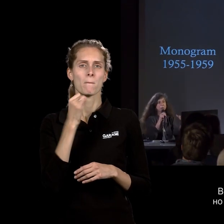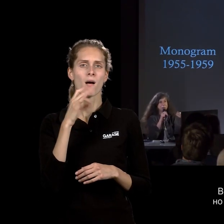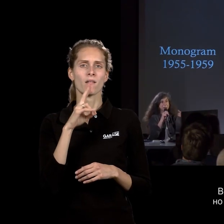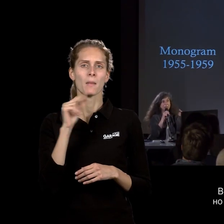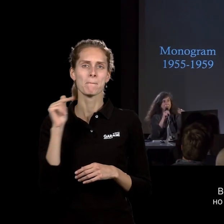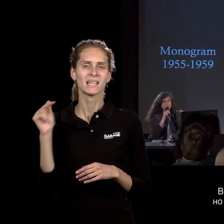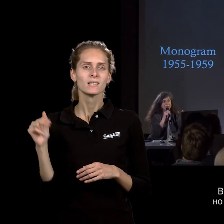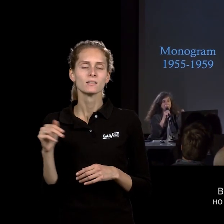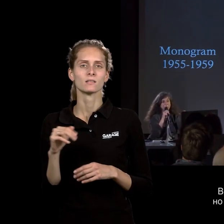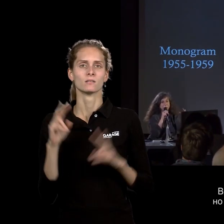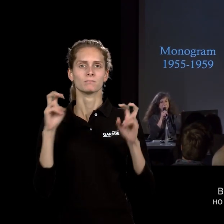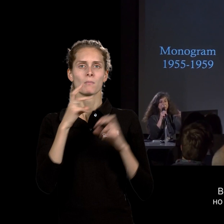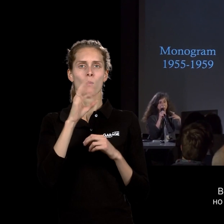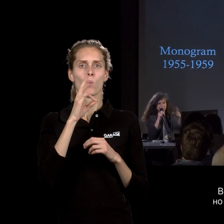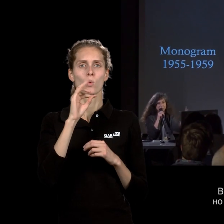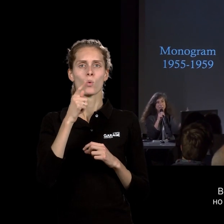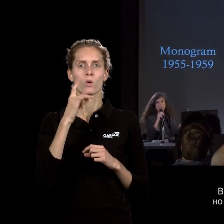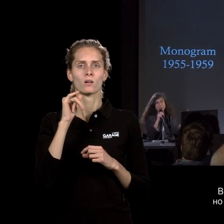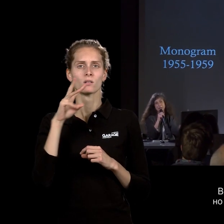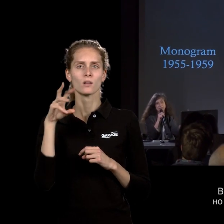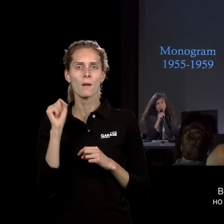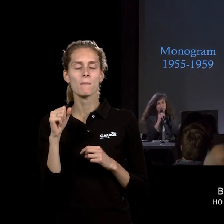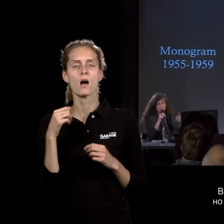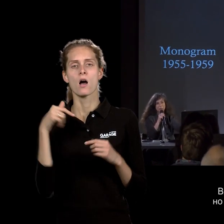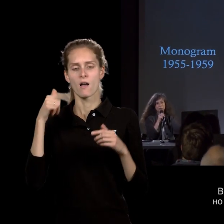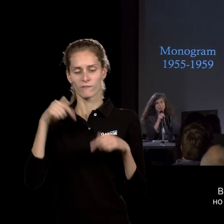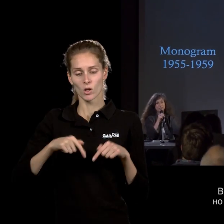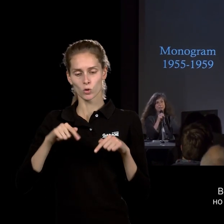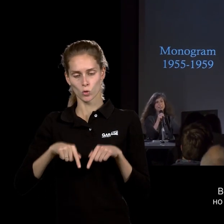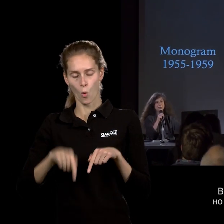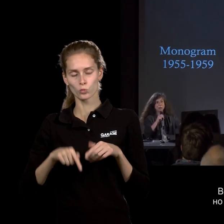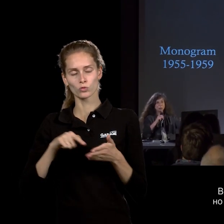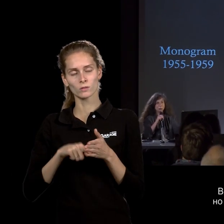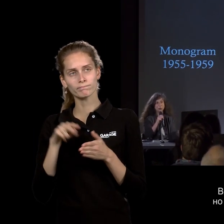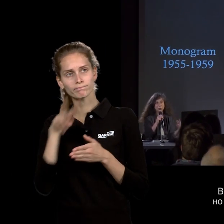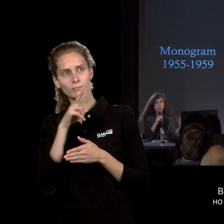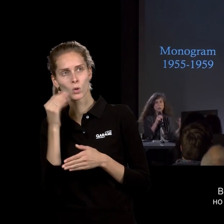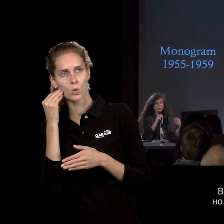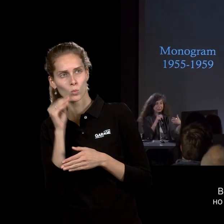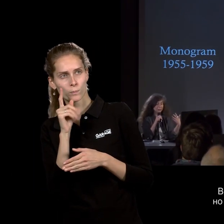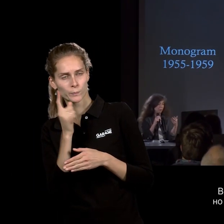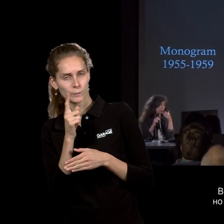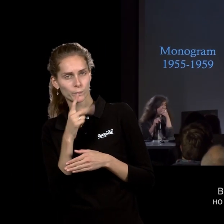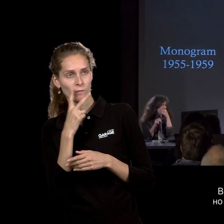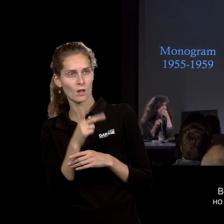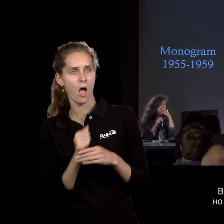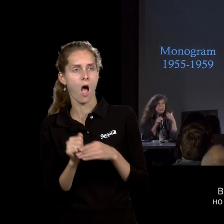которую лучше всего видно именно с этой точки, потому что видно, что это картина там абстрактная, но которая уже настолько